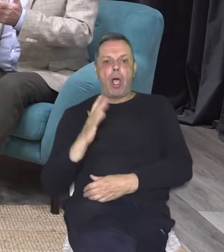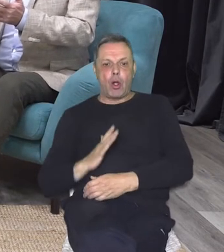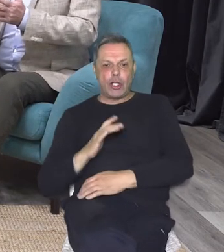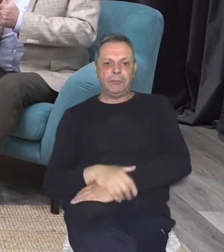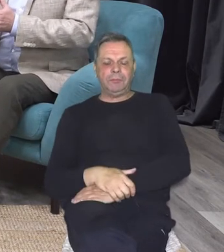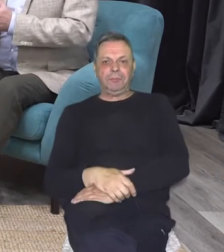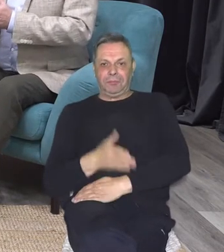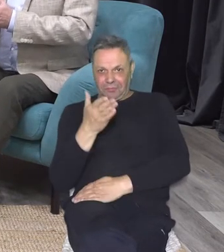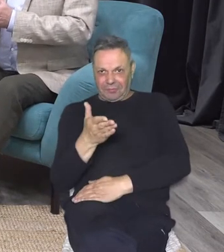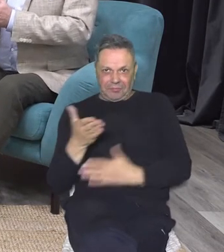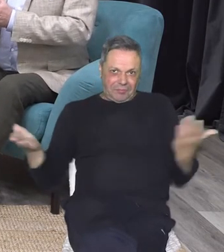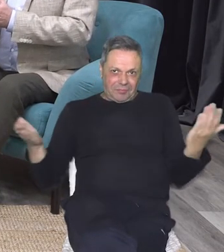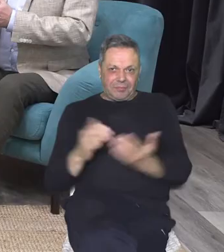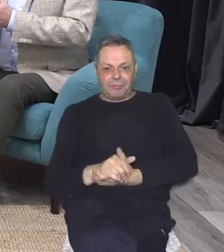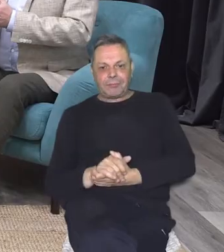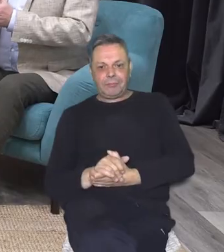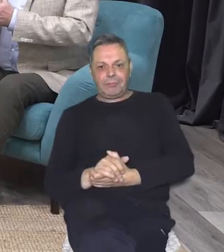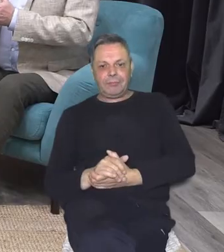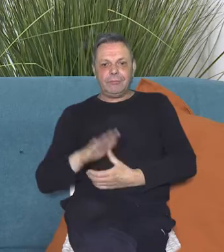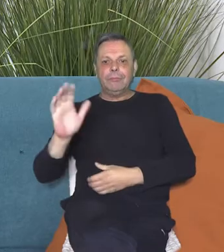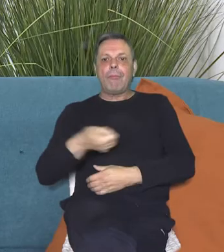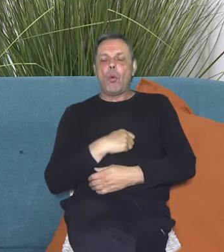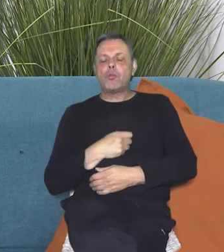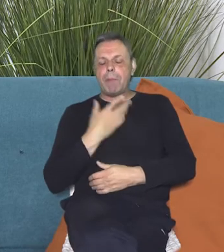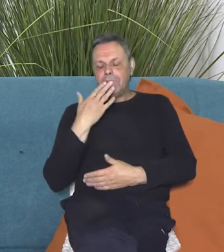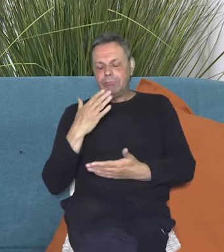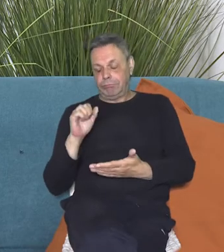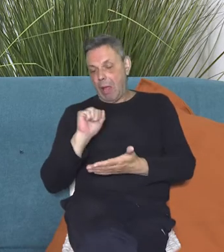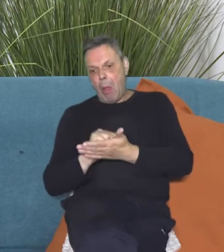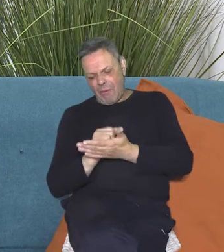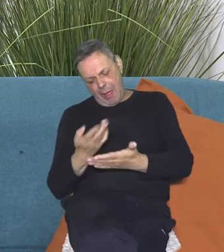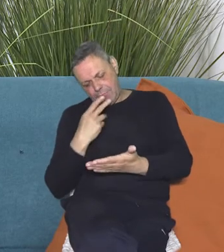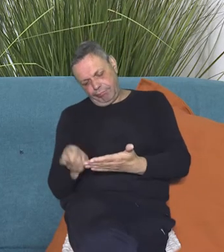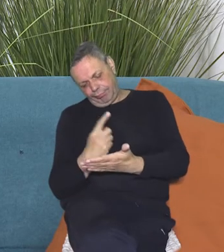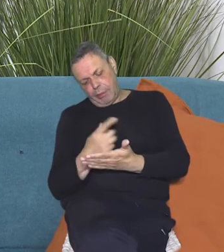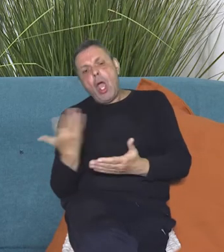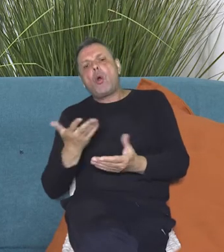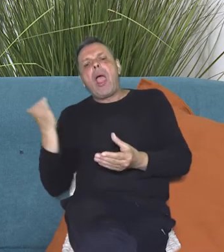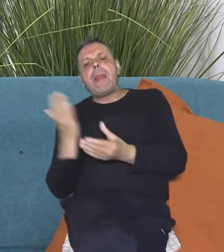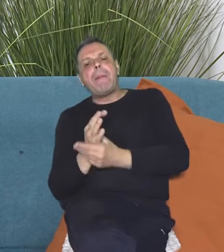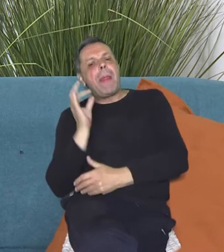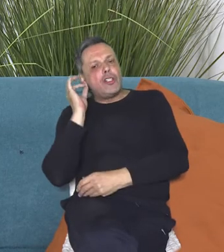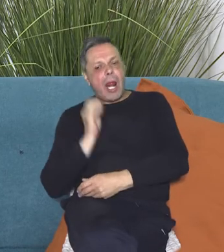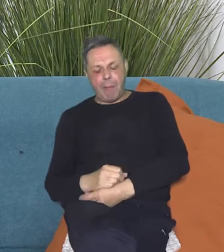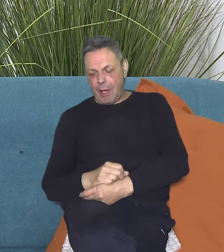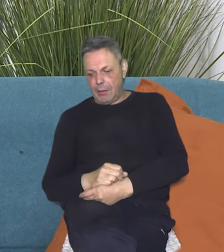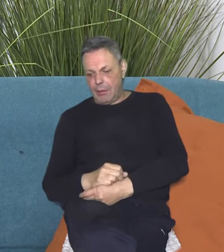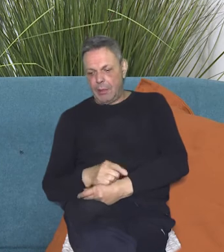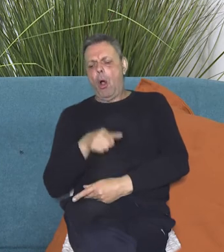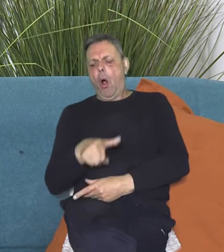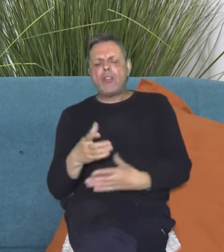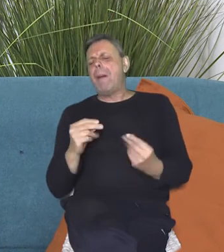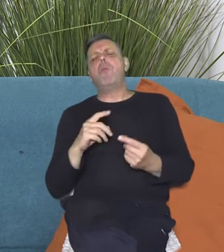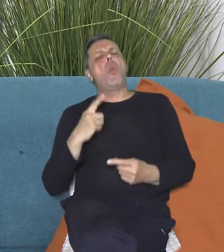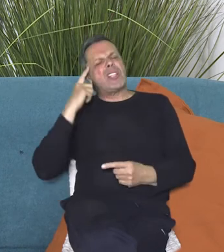moja gošća. Onda uzmem nekakvi časopis koji je namijenjen ženama, onda